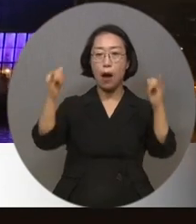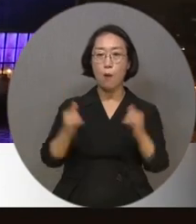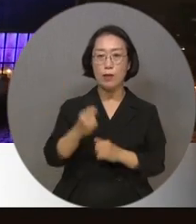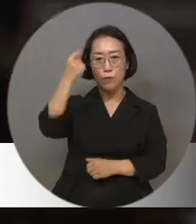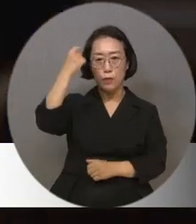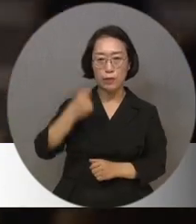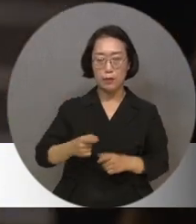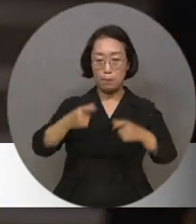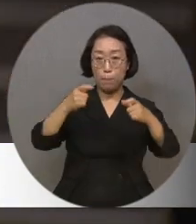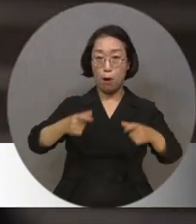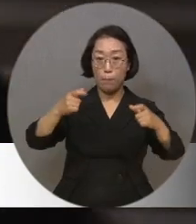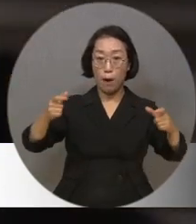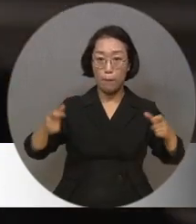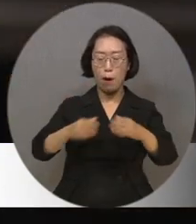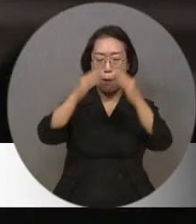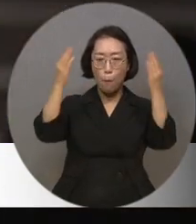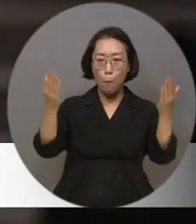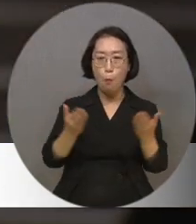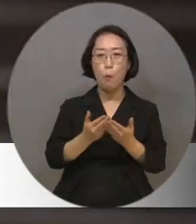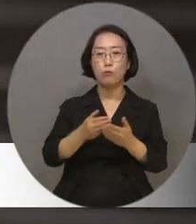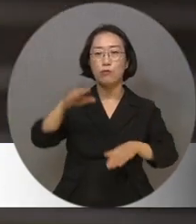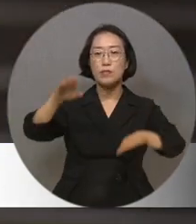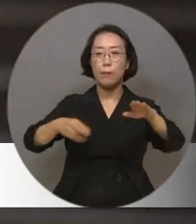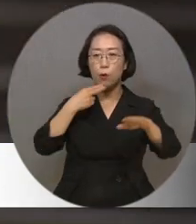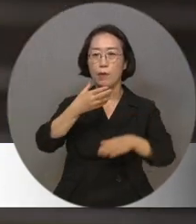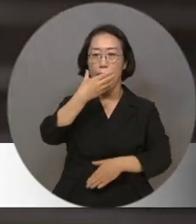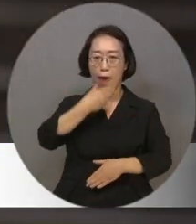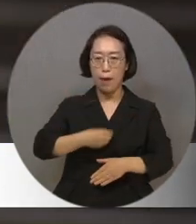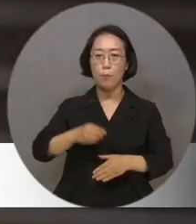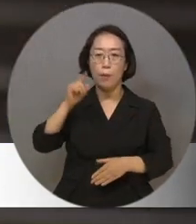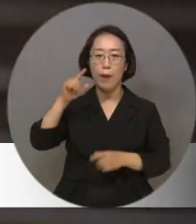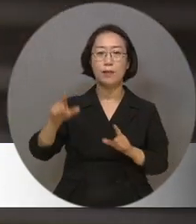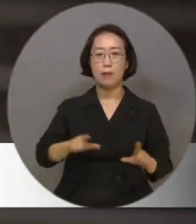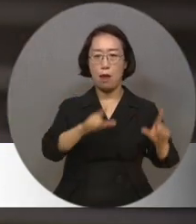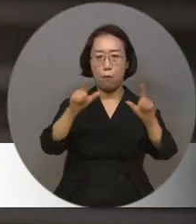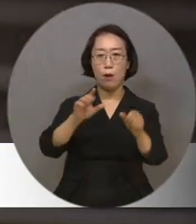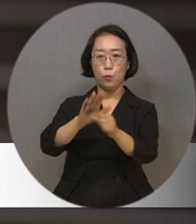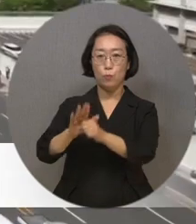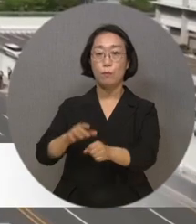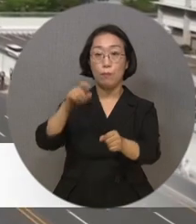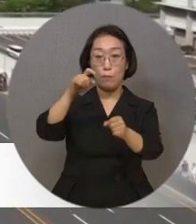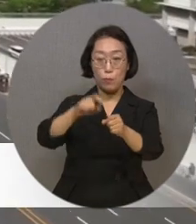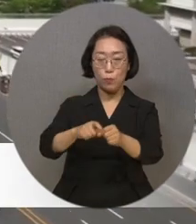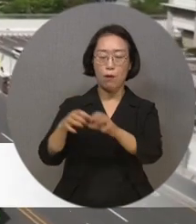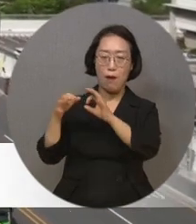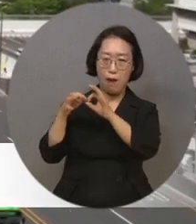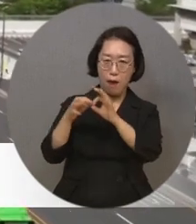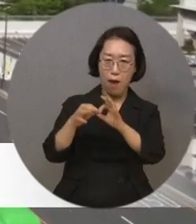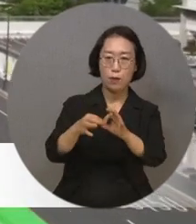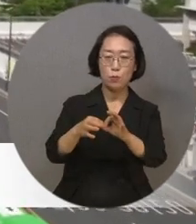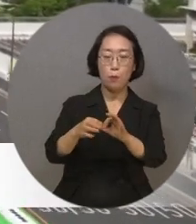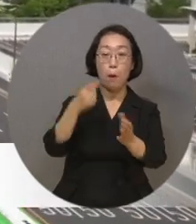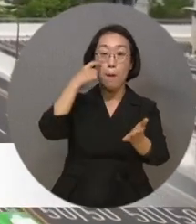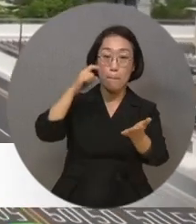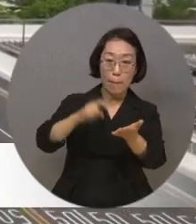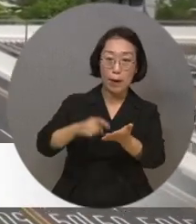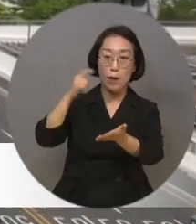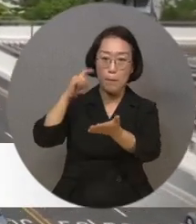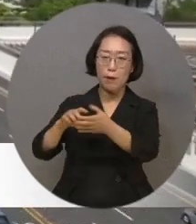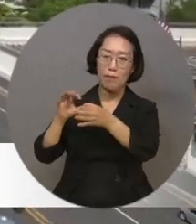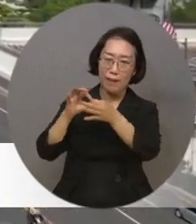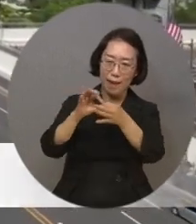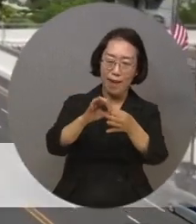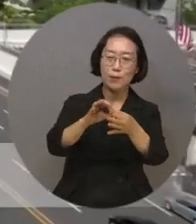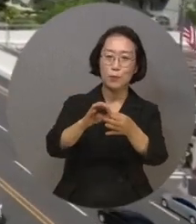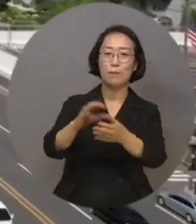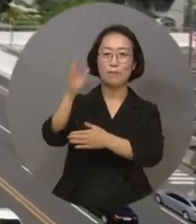인식을 확대하고 시민 누구나 차별 없이 행복한 일상을 누리게 하고자 한다며 지속적으로 우수 사례를 일어나겠다는